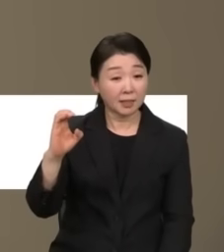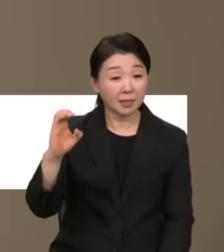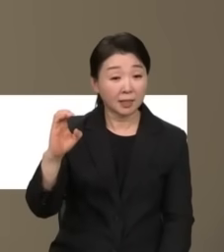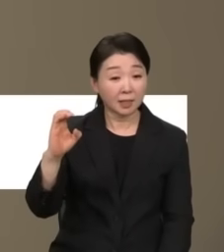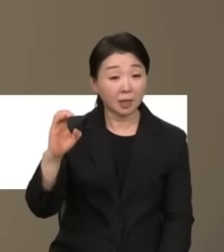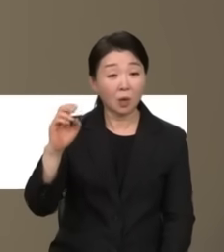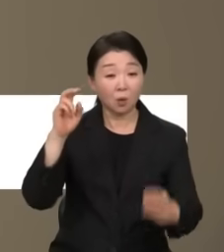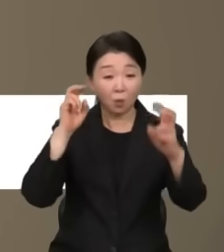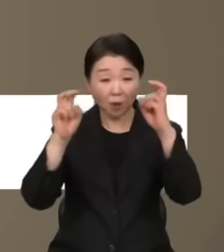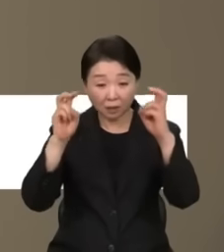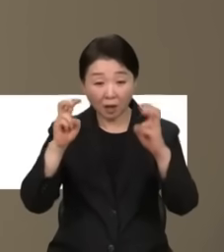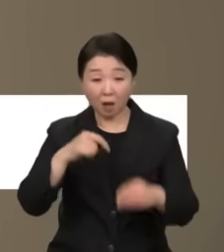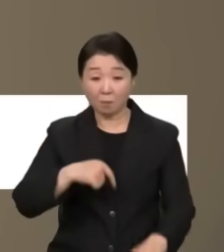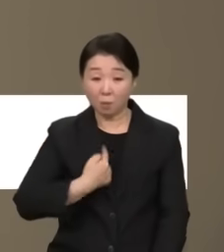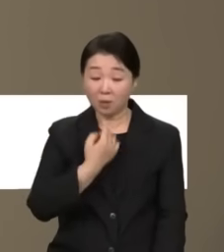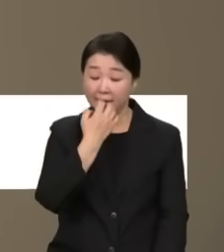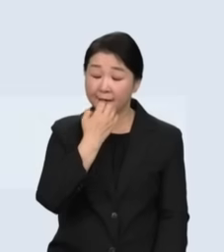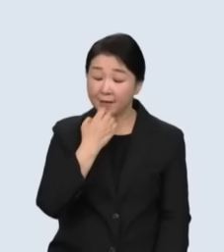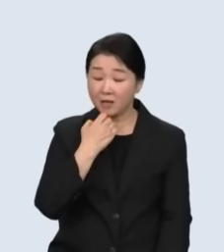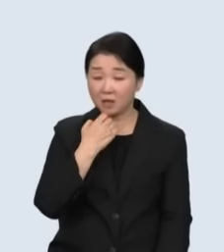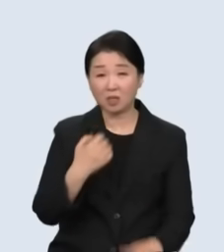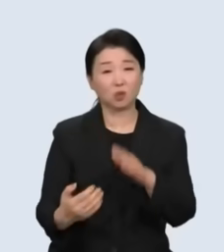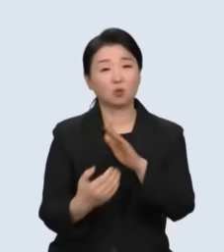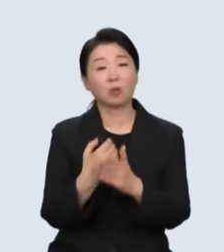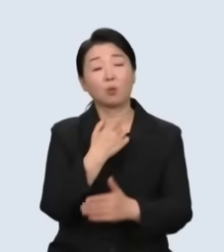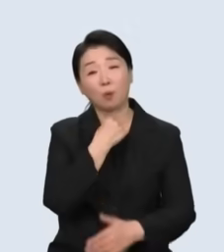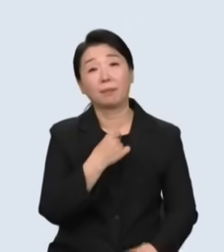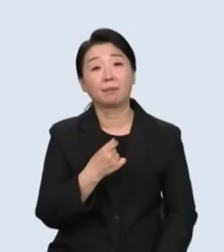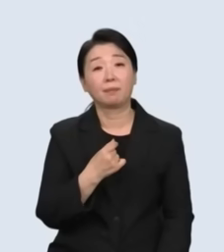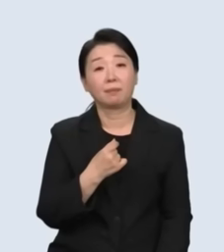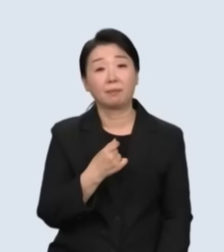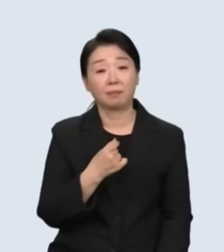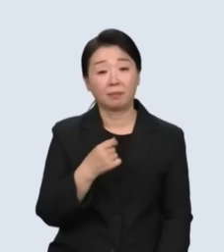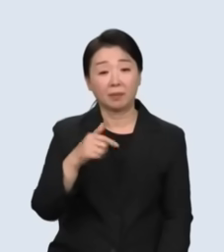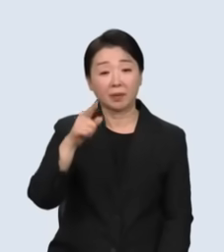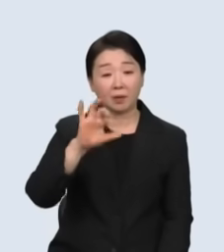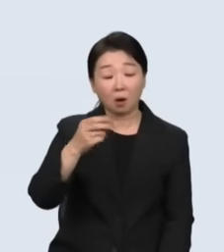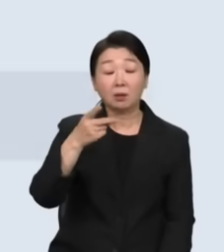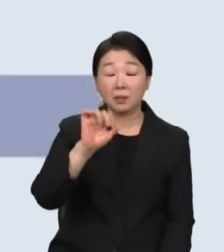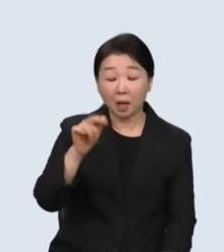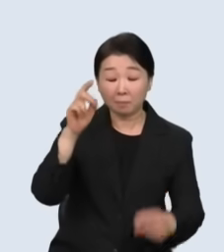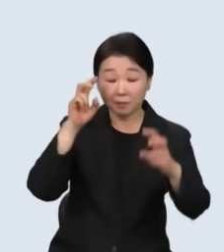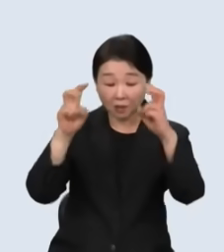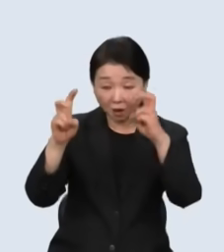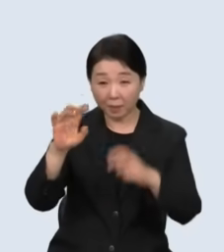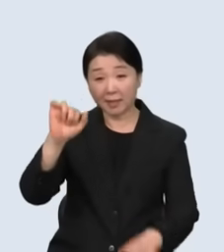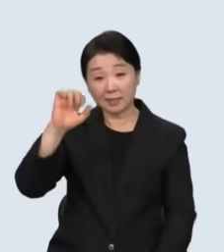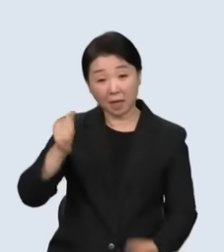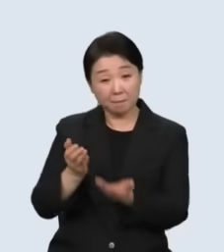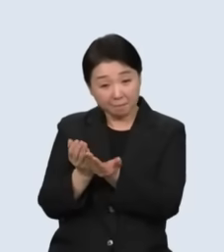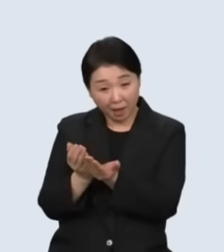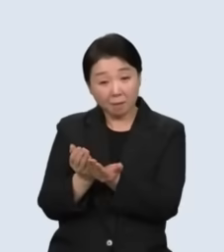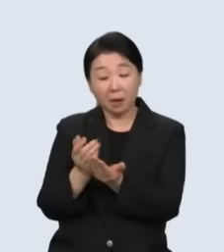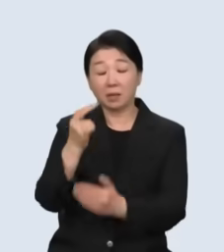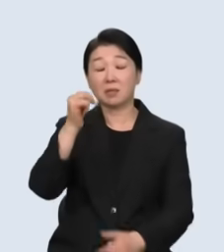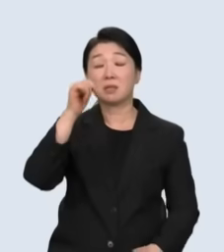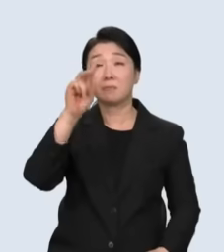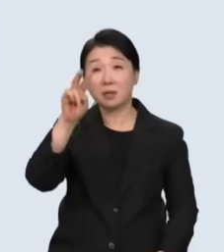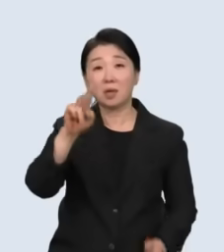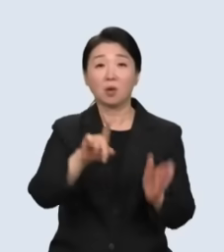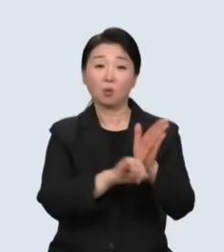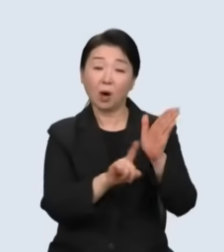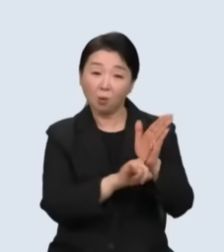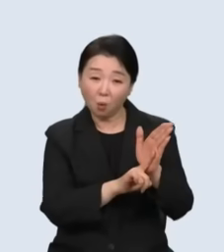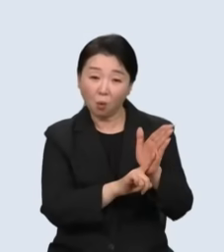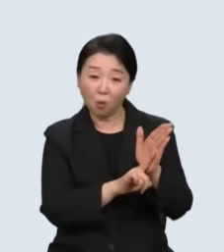본인의 이익을 최대화하는 쪽으로 실제 경남 기업과 SM 상선이 TV 광고와 경품 등을 위해